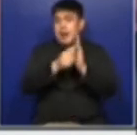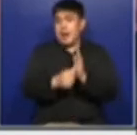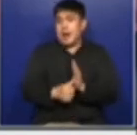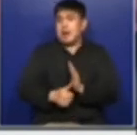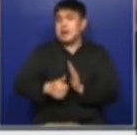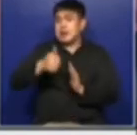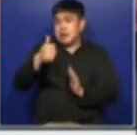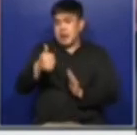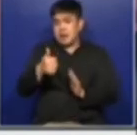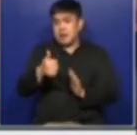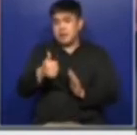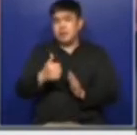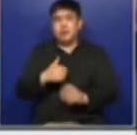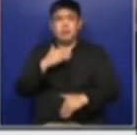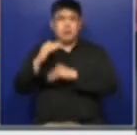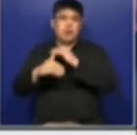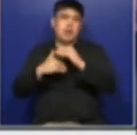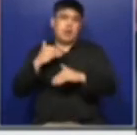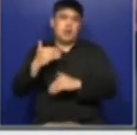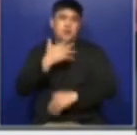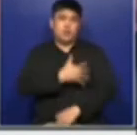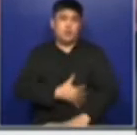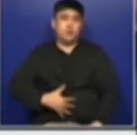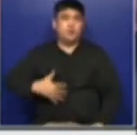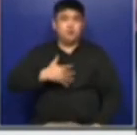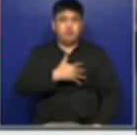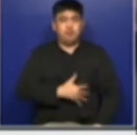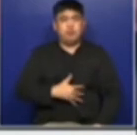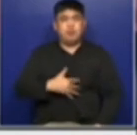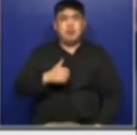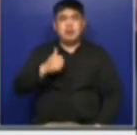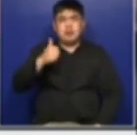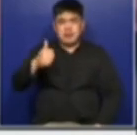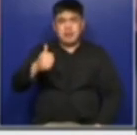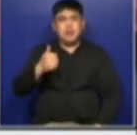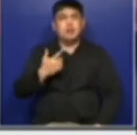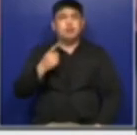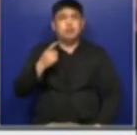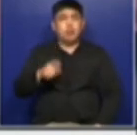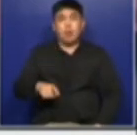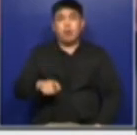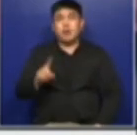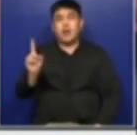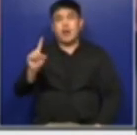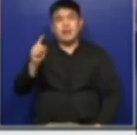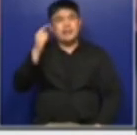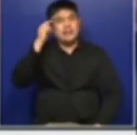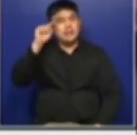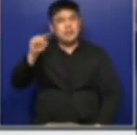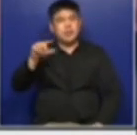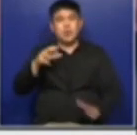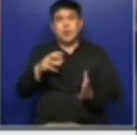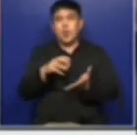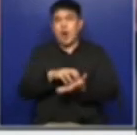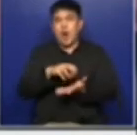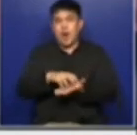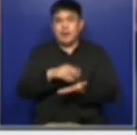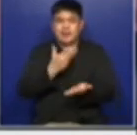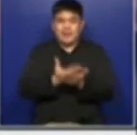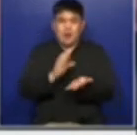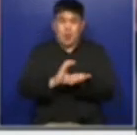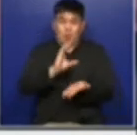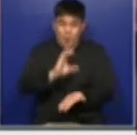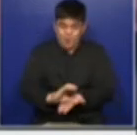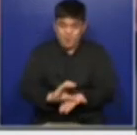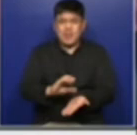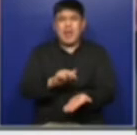แล้วก็ทำให้การพัฒนาระบบสาธารณสุขปฏิรูประบบสาธารณสุขได้ดีท่านจะต้องคิดถึงการลดส่วนกลางเพิ่มส่วนภูมิภา